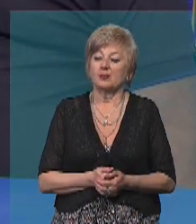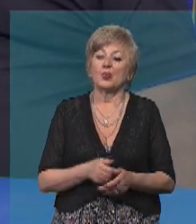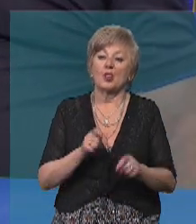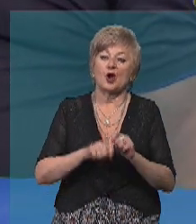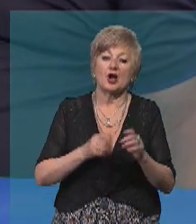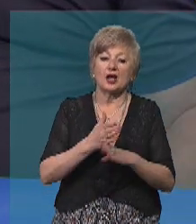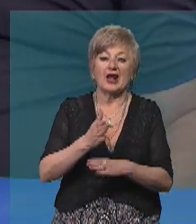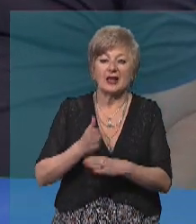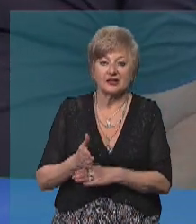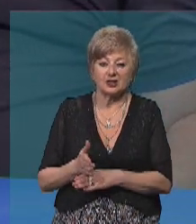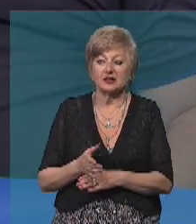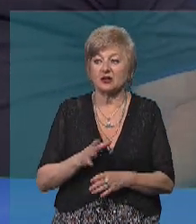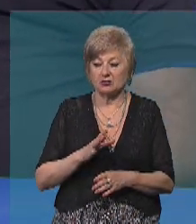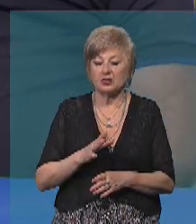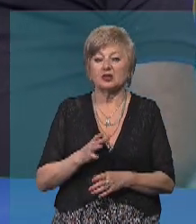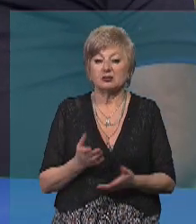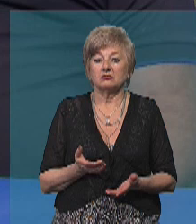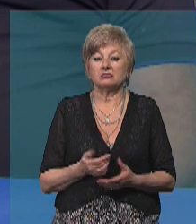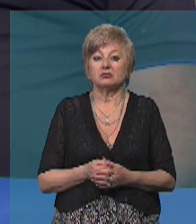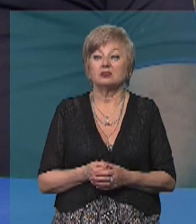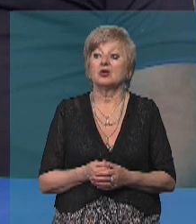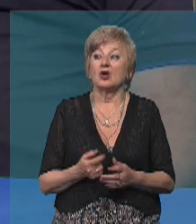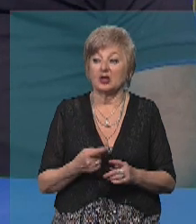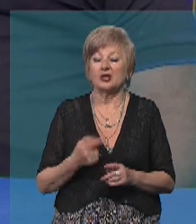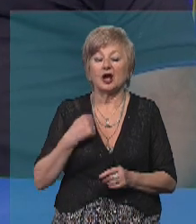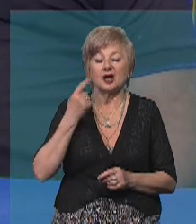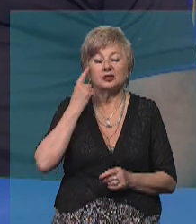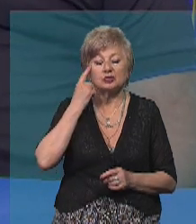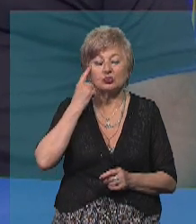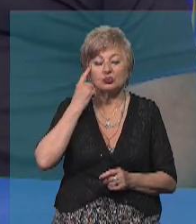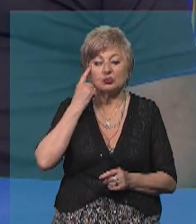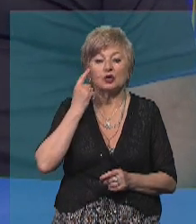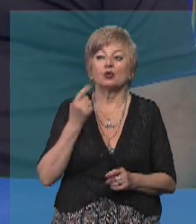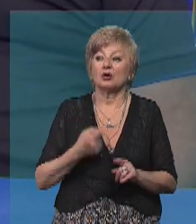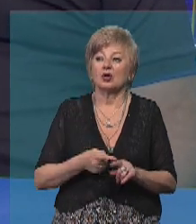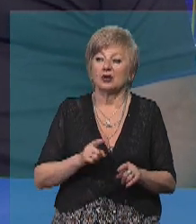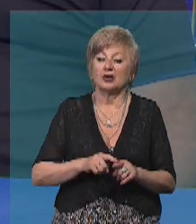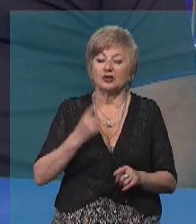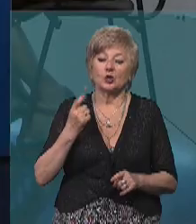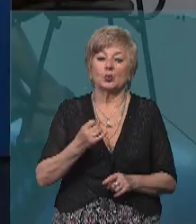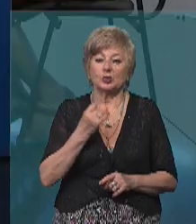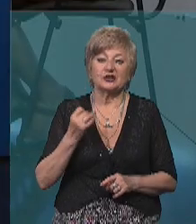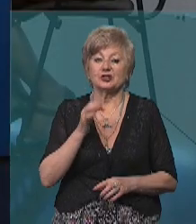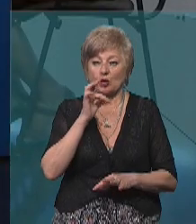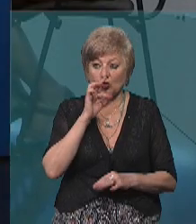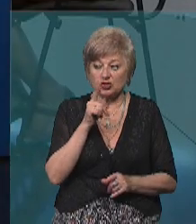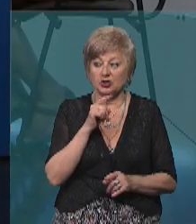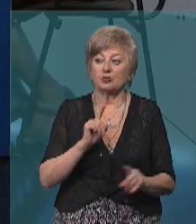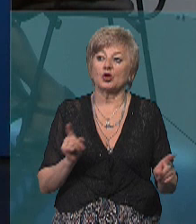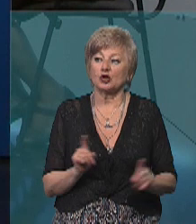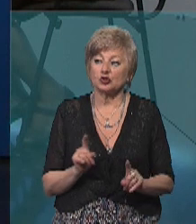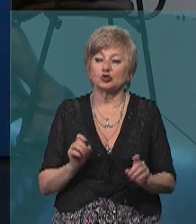рейтинги в очах виборців. Це, я думаю, що це насамперед, можливо, одна з таких помилок – це